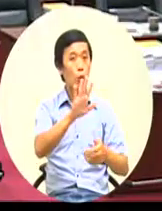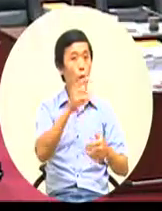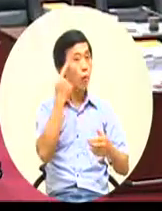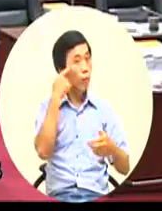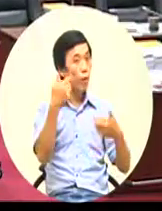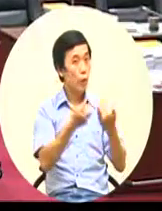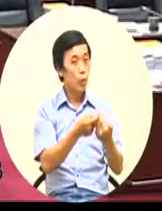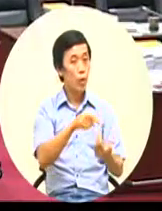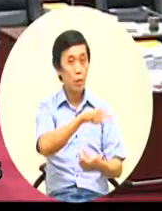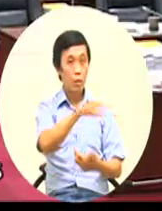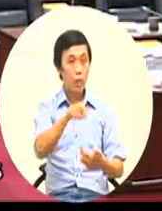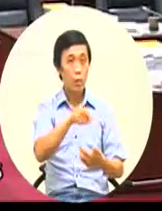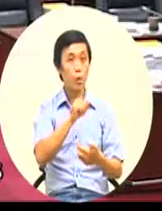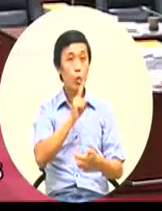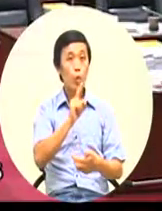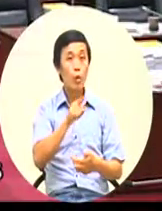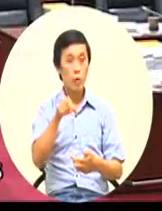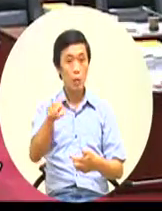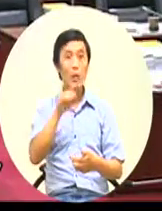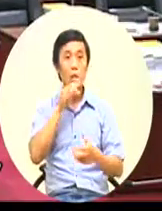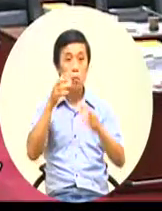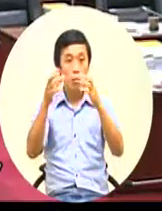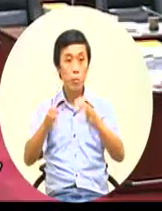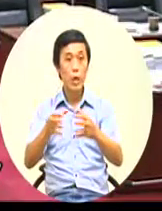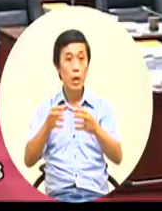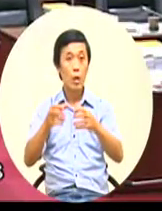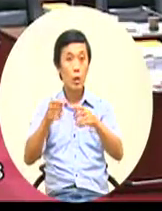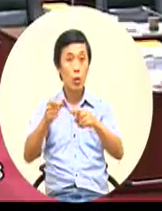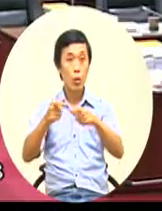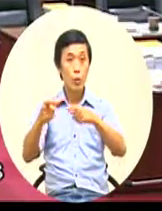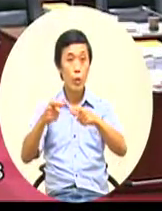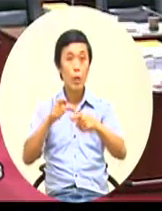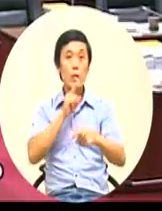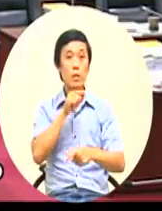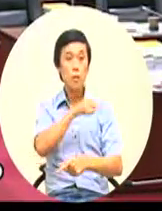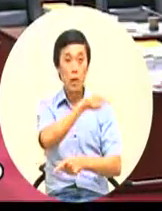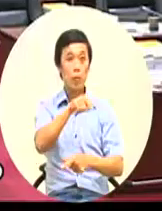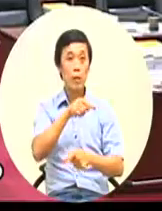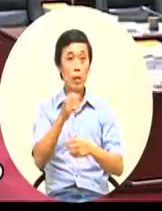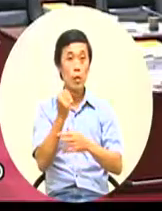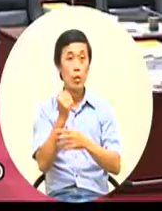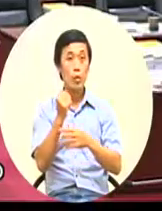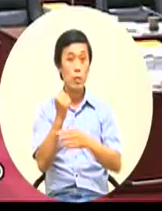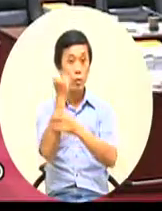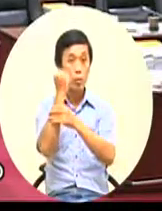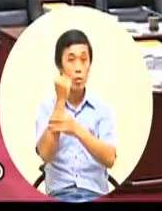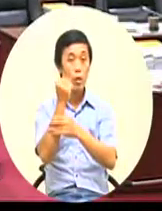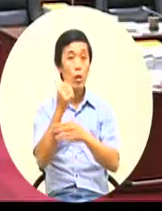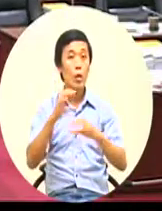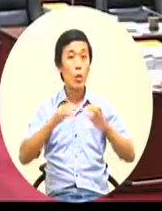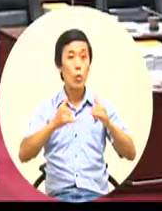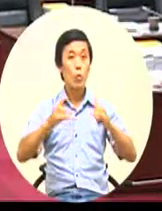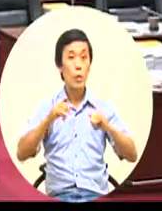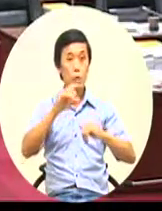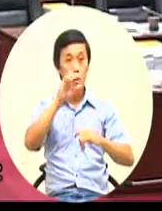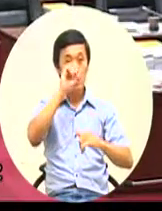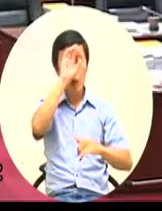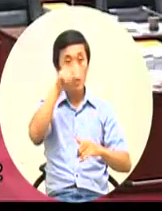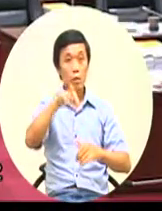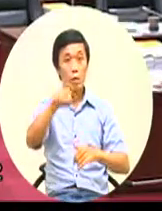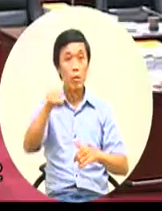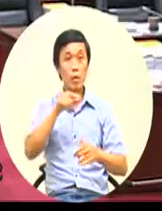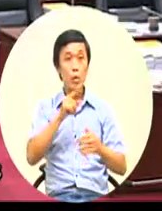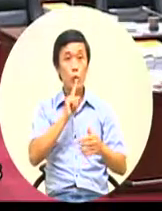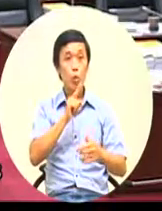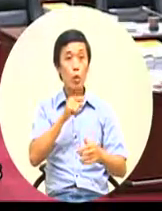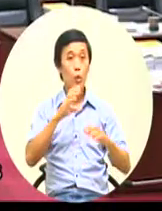说是他争取的。刚刚国民党党团从果菜市场先发难。国民党